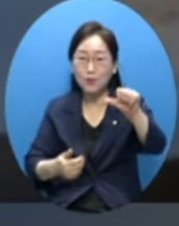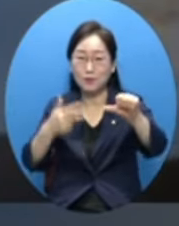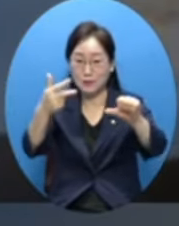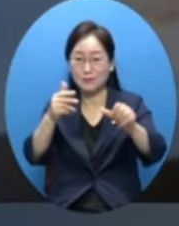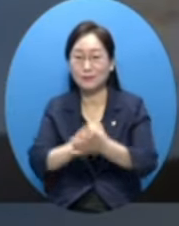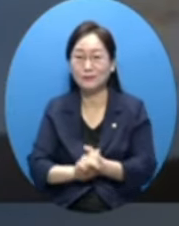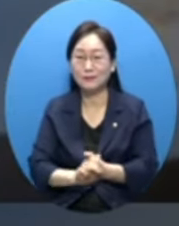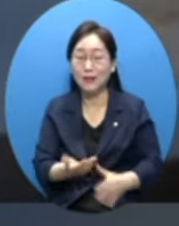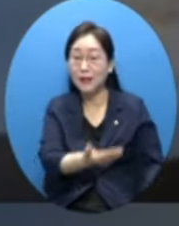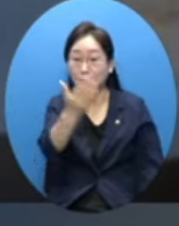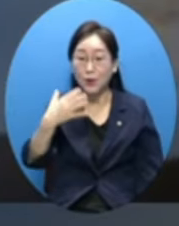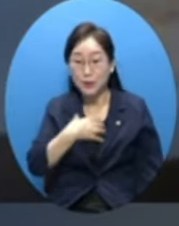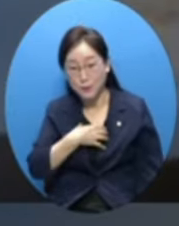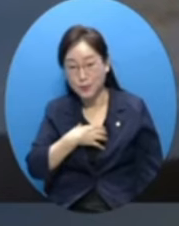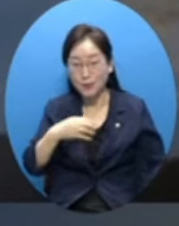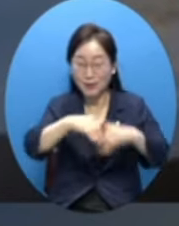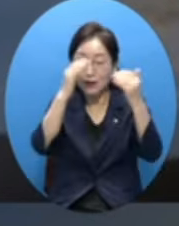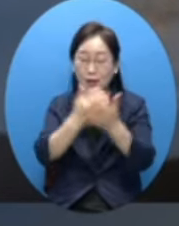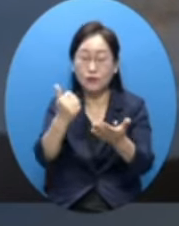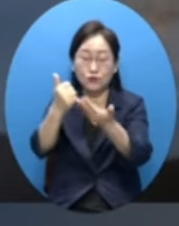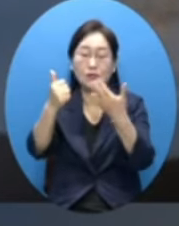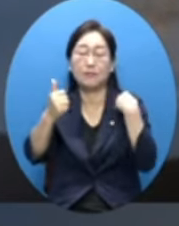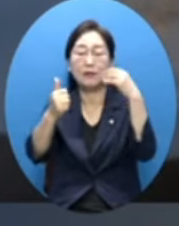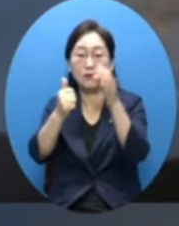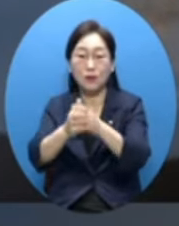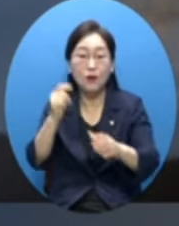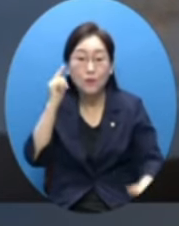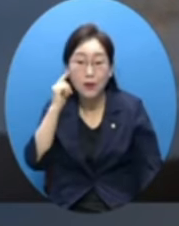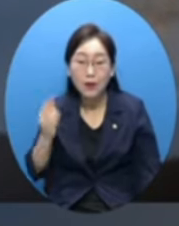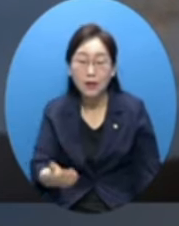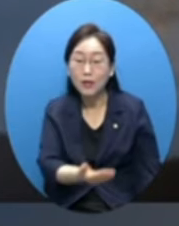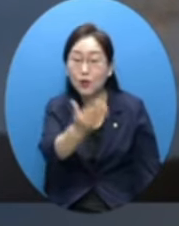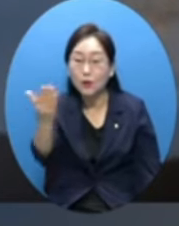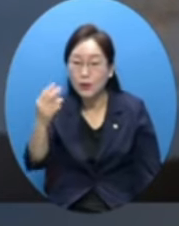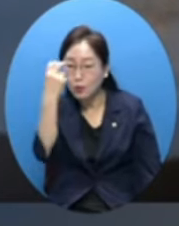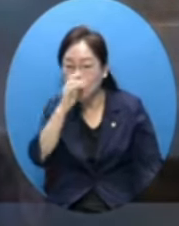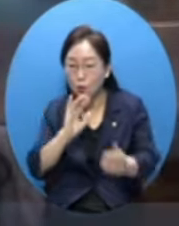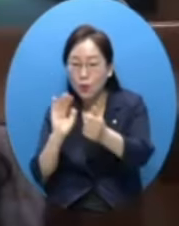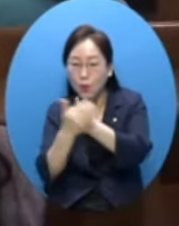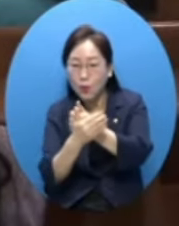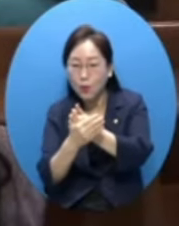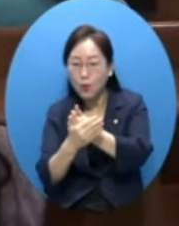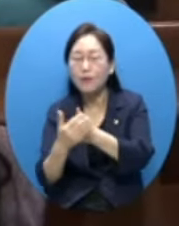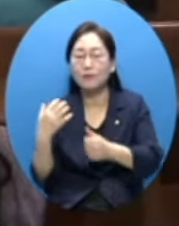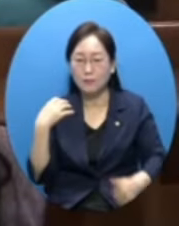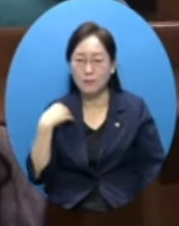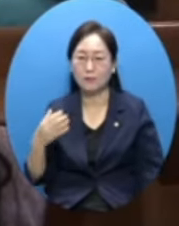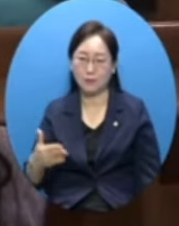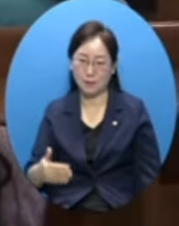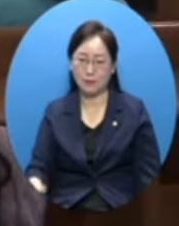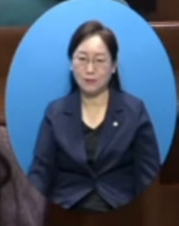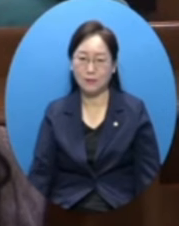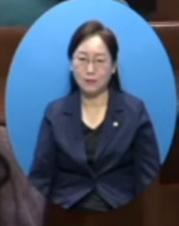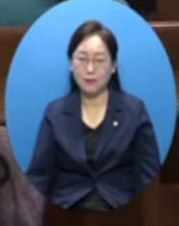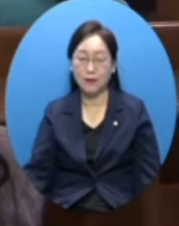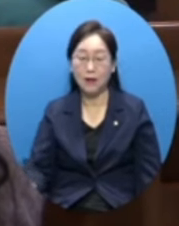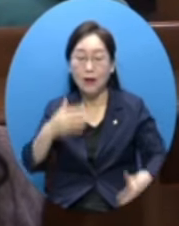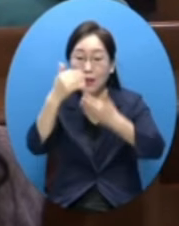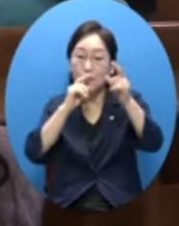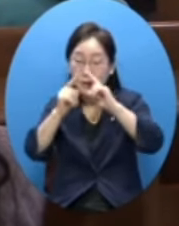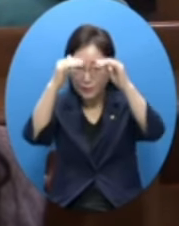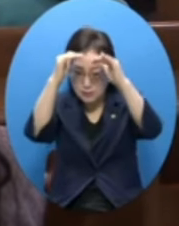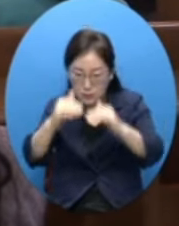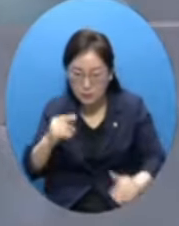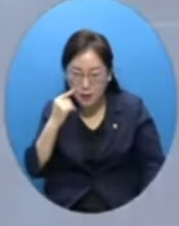말씀합니다 너희 염려를 다 주께 맡기라이는 그가 너희를 돌보심이라 아 말 모든